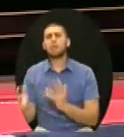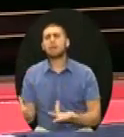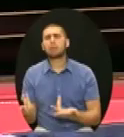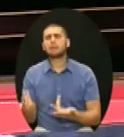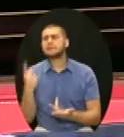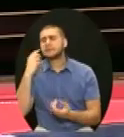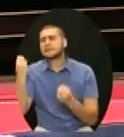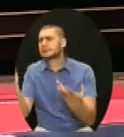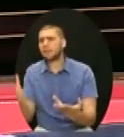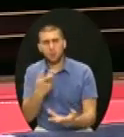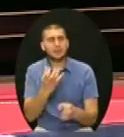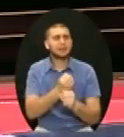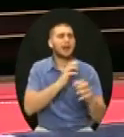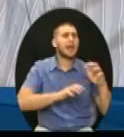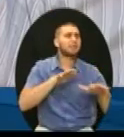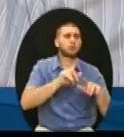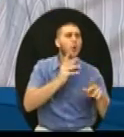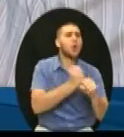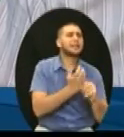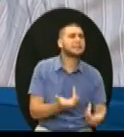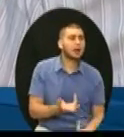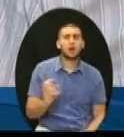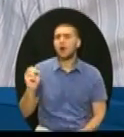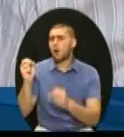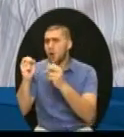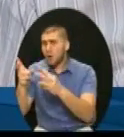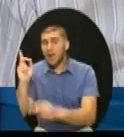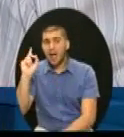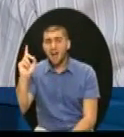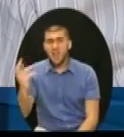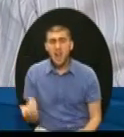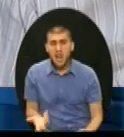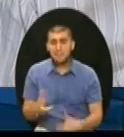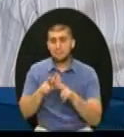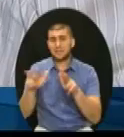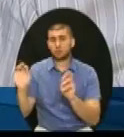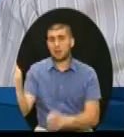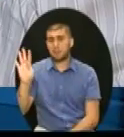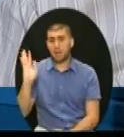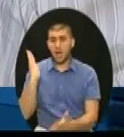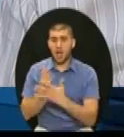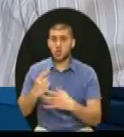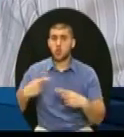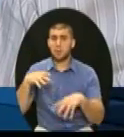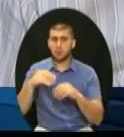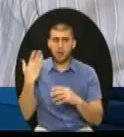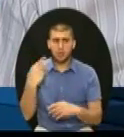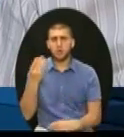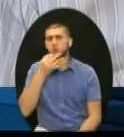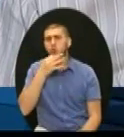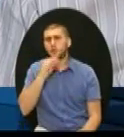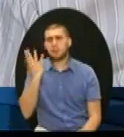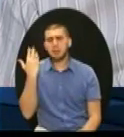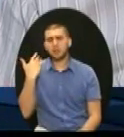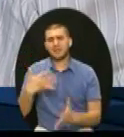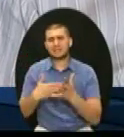זה סתם? הוא הצליח להרכיב ממשלה, הוא לא ניצח. בסדר. אבל המצב שלו עד יום הבחירות היה לאין ארוך יותר טוב ממה